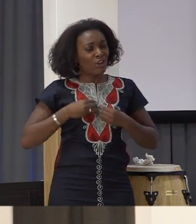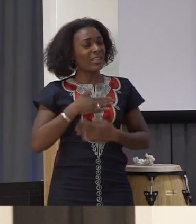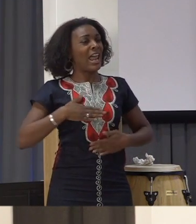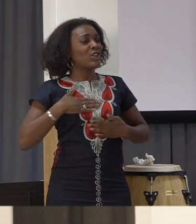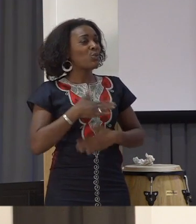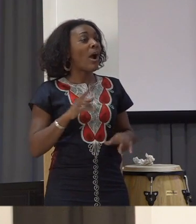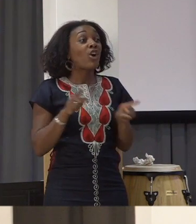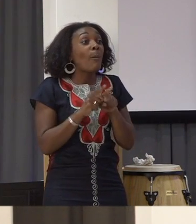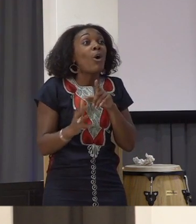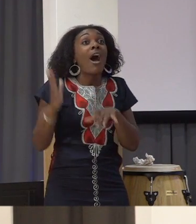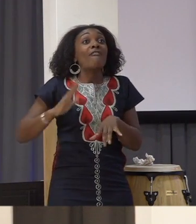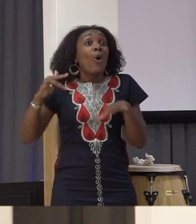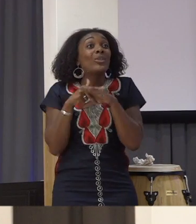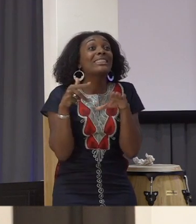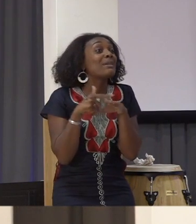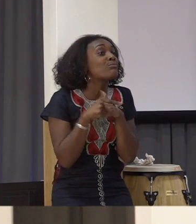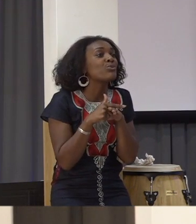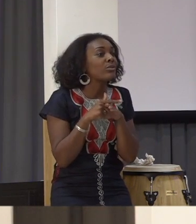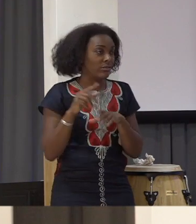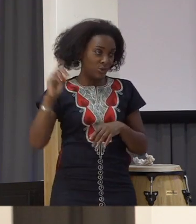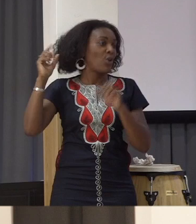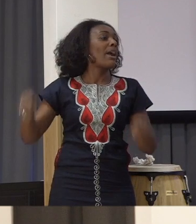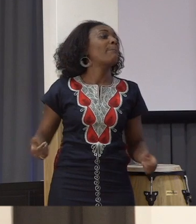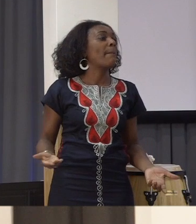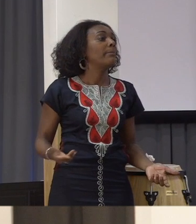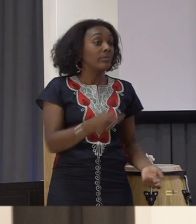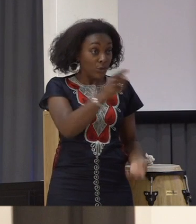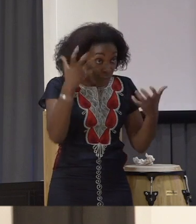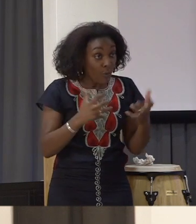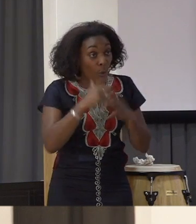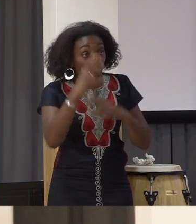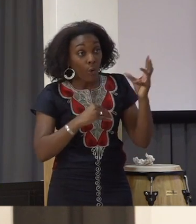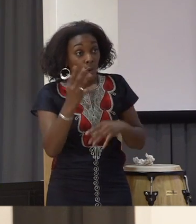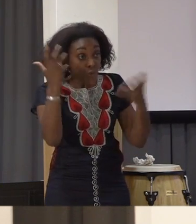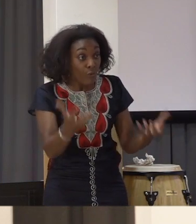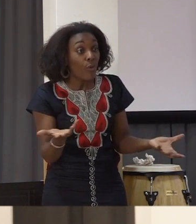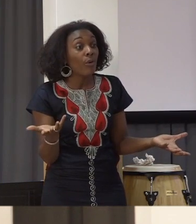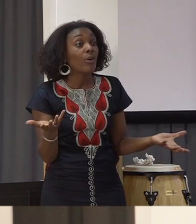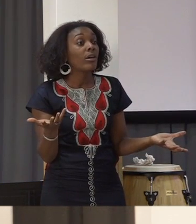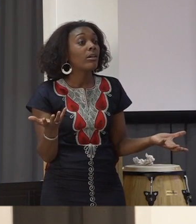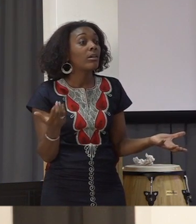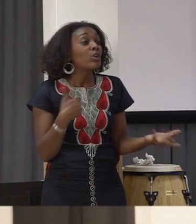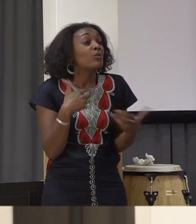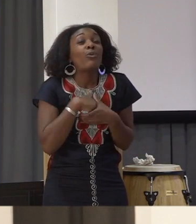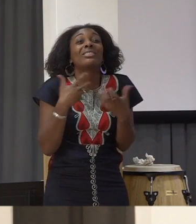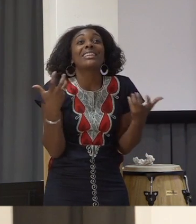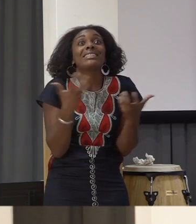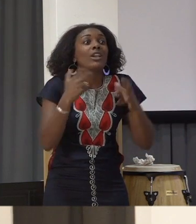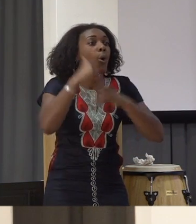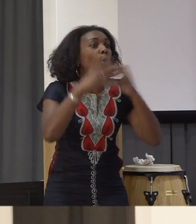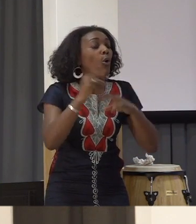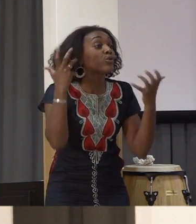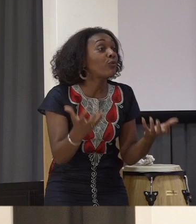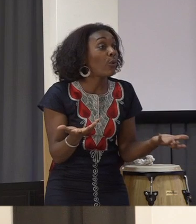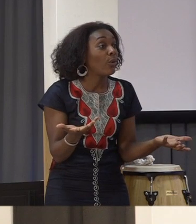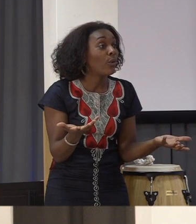tes premiers jours. Merci Seigneur. Est-ce que tu veux être heureux? Est-ce que tu as le désir d'être heureux? Est-ce